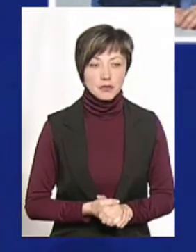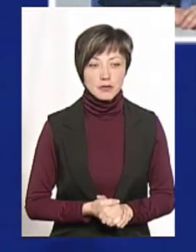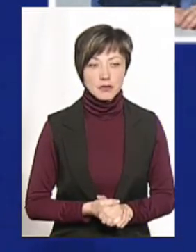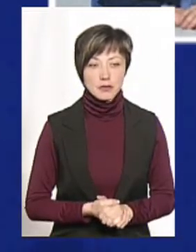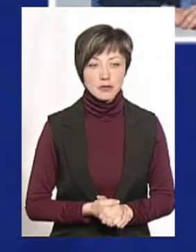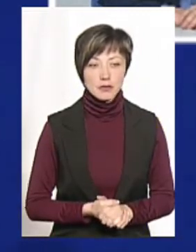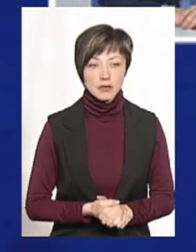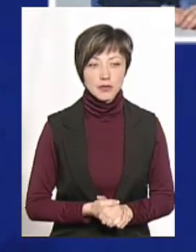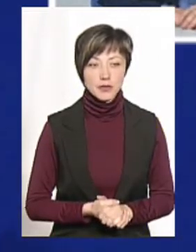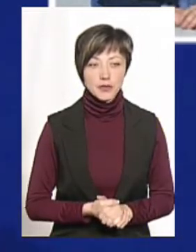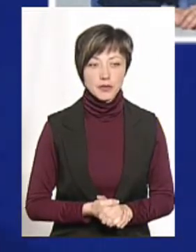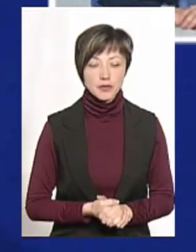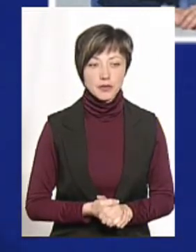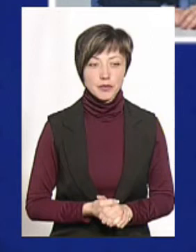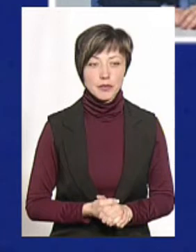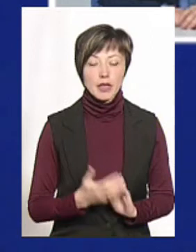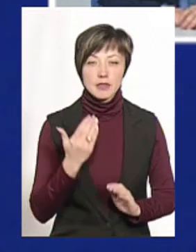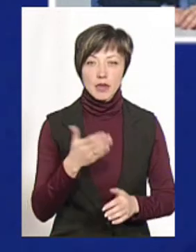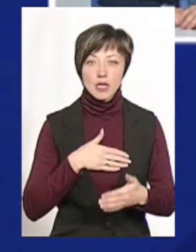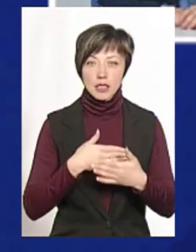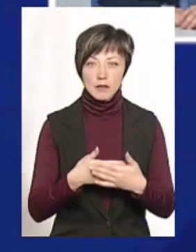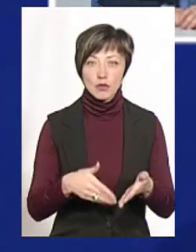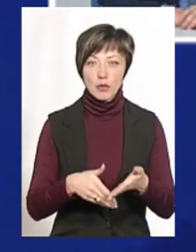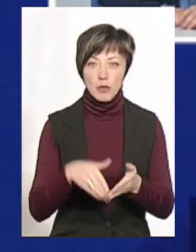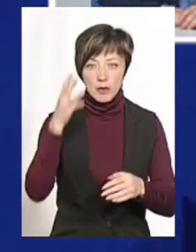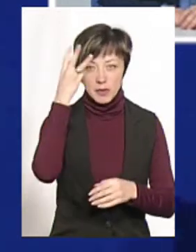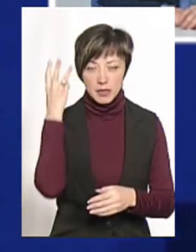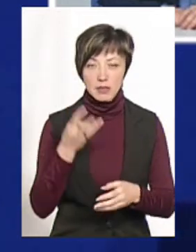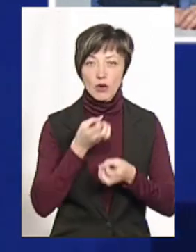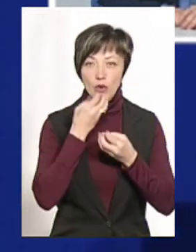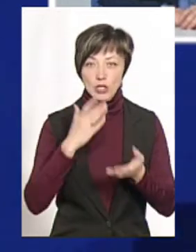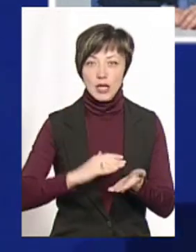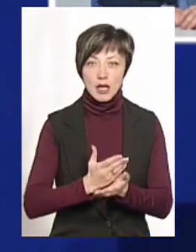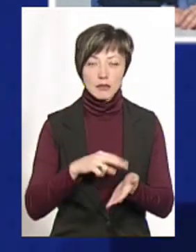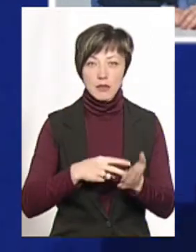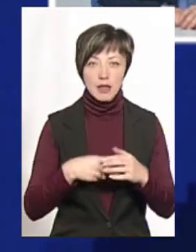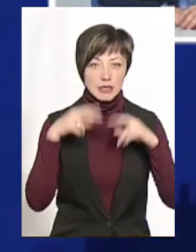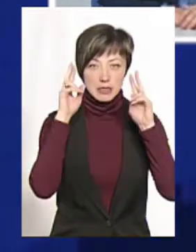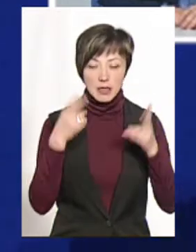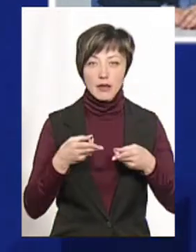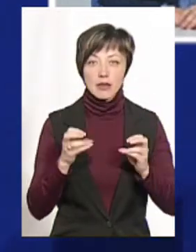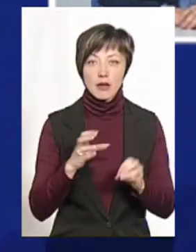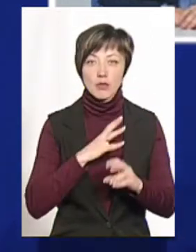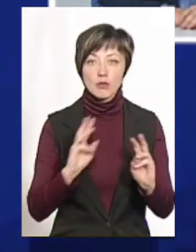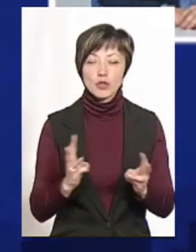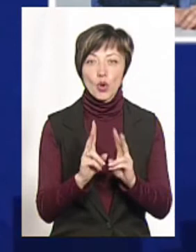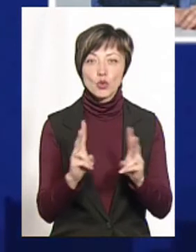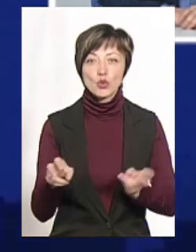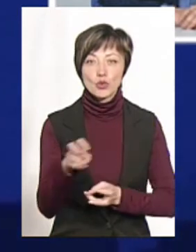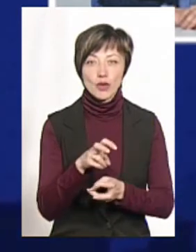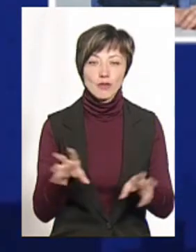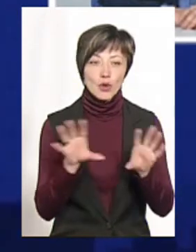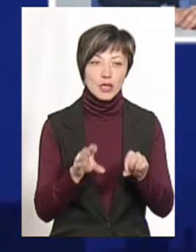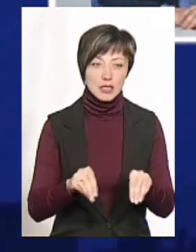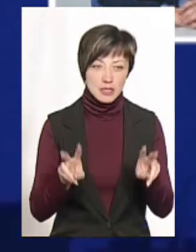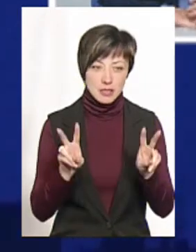вашою активною допомогою, я думаю, що Хмельницький буде мати хороший, якісний план. Я не знаю, де були пожежі, хто пожежі шукав, хто